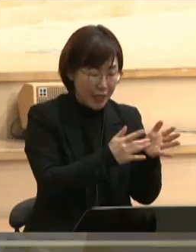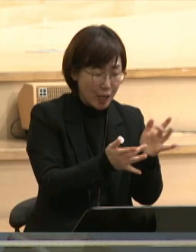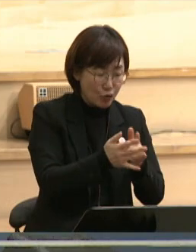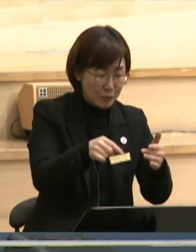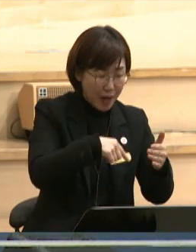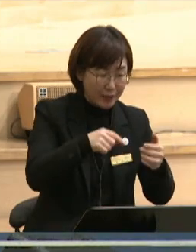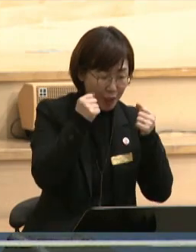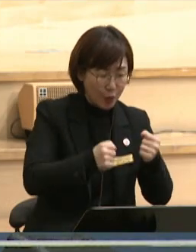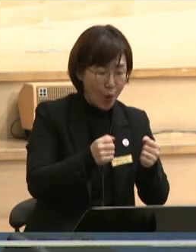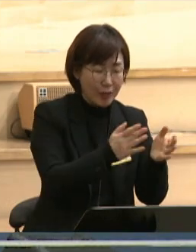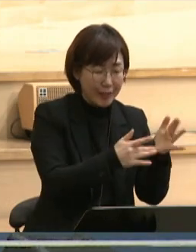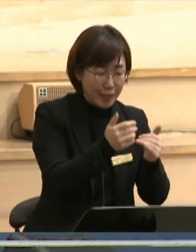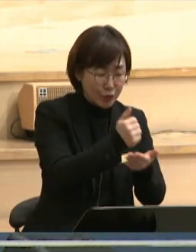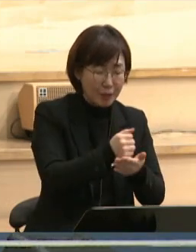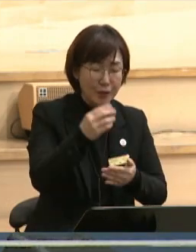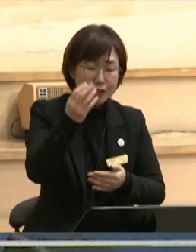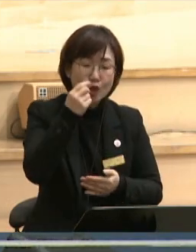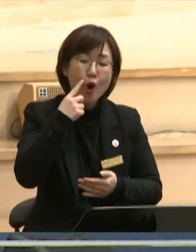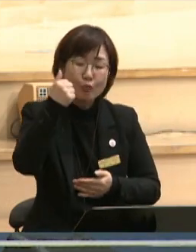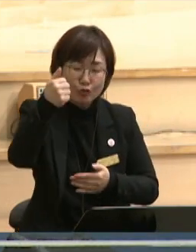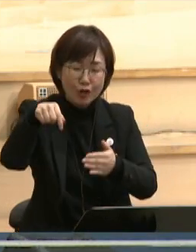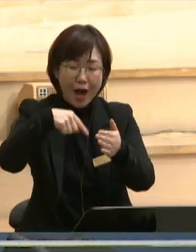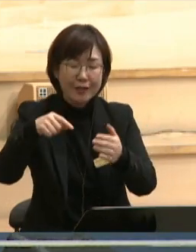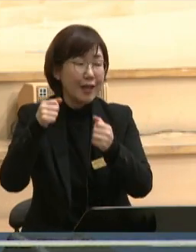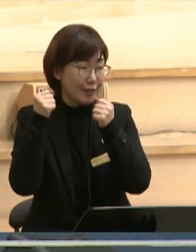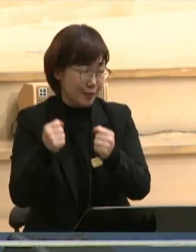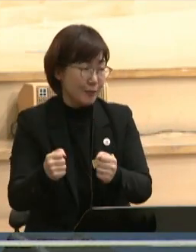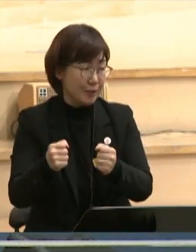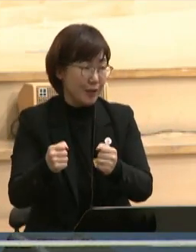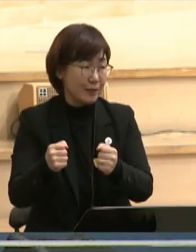예수님이 성부 하나님 안에 거합니다